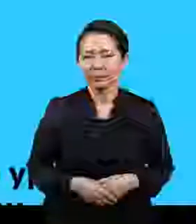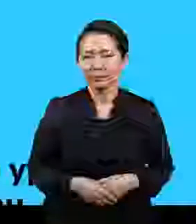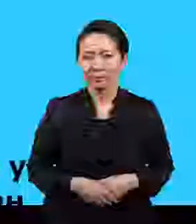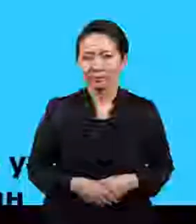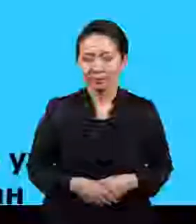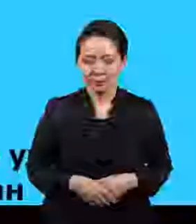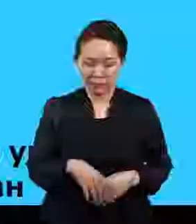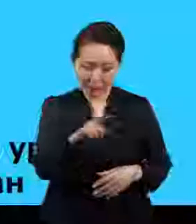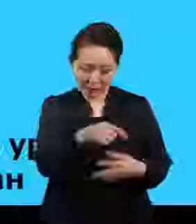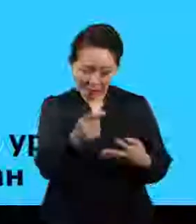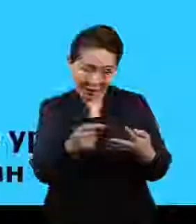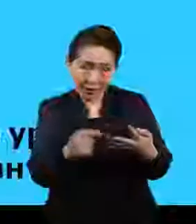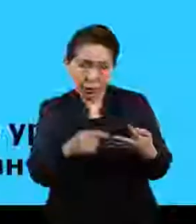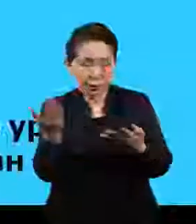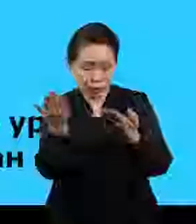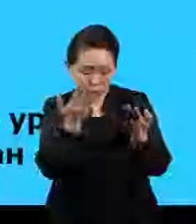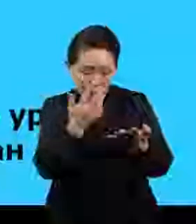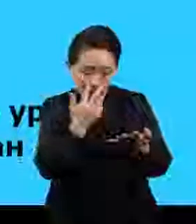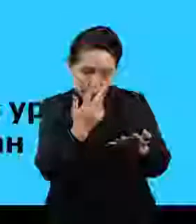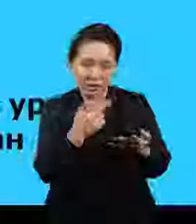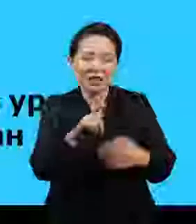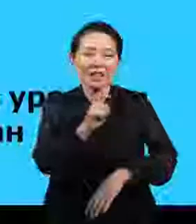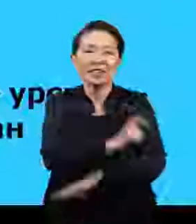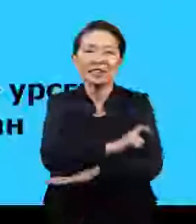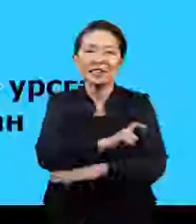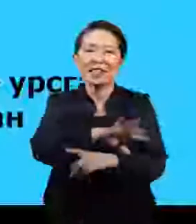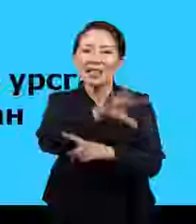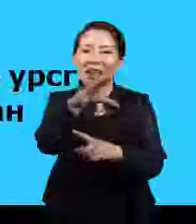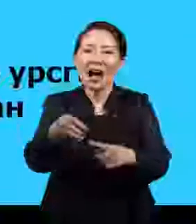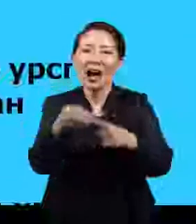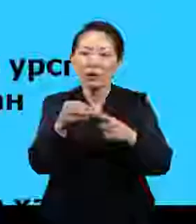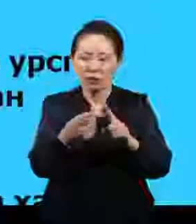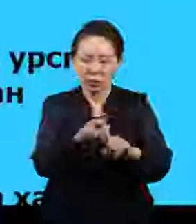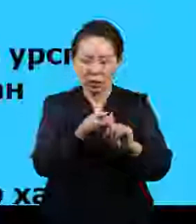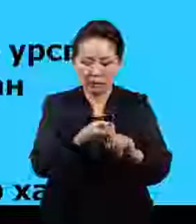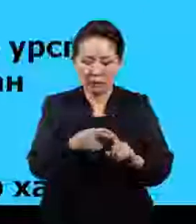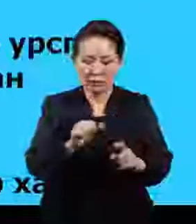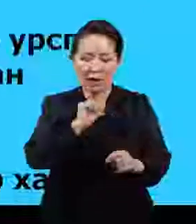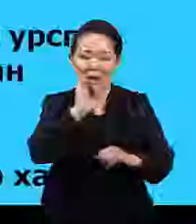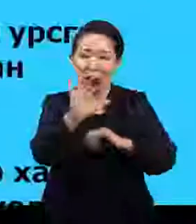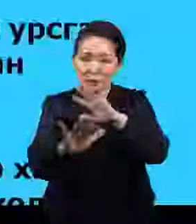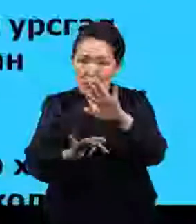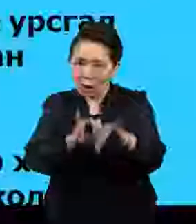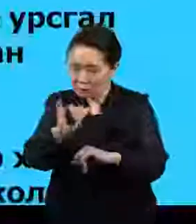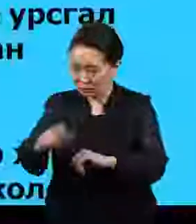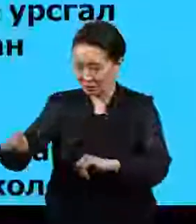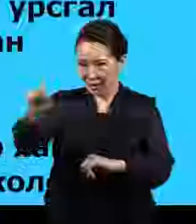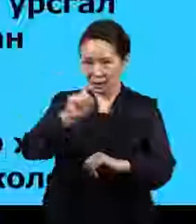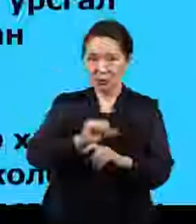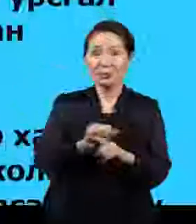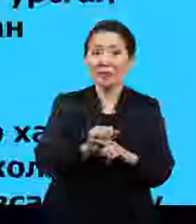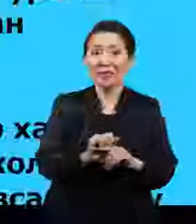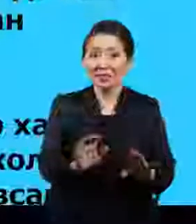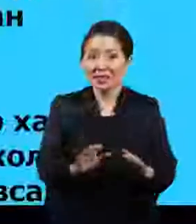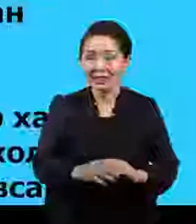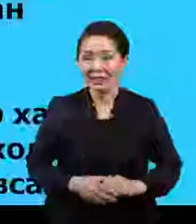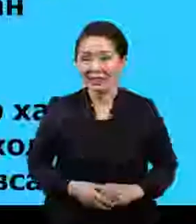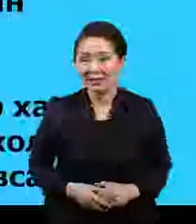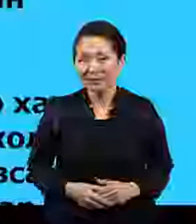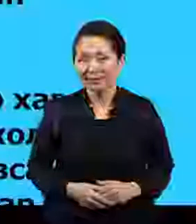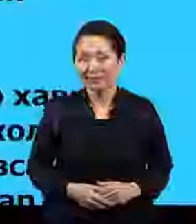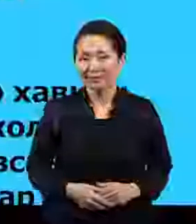За дараах тохиолдлыг уншаад хэдүүлээ хичээлийн агуулгатай холбоотой асуултад хариулахад бэлдээрэй.